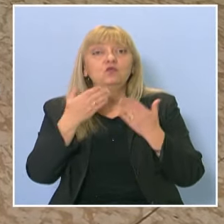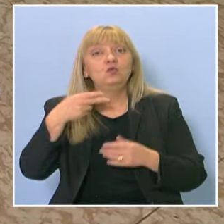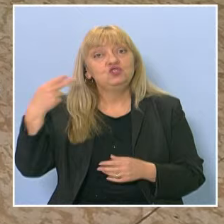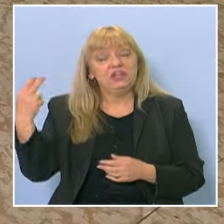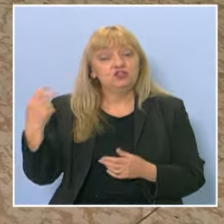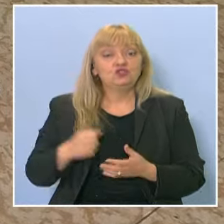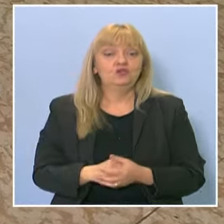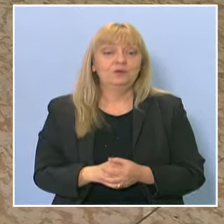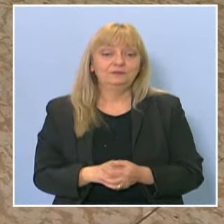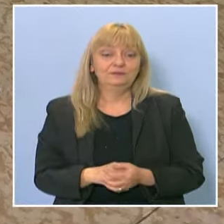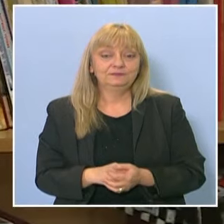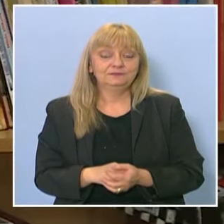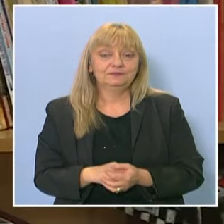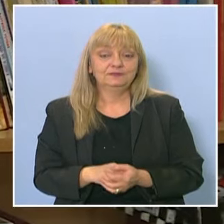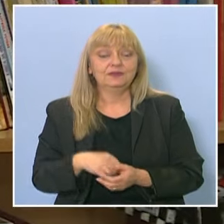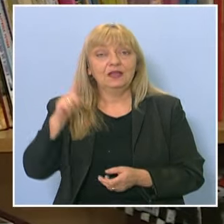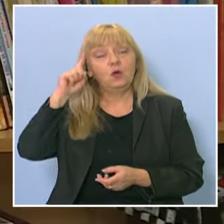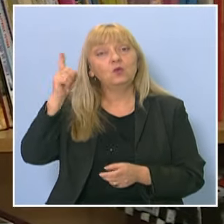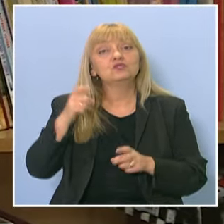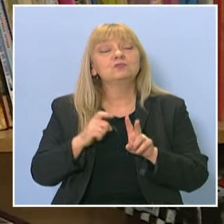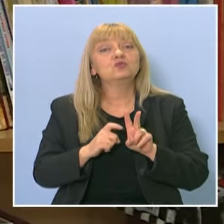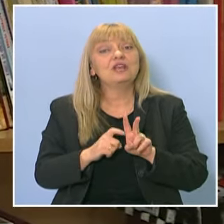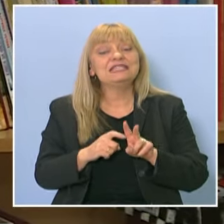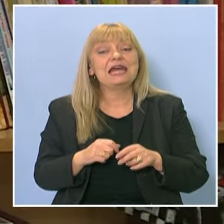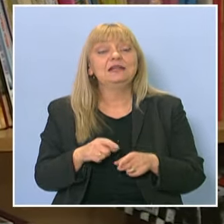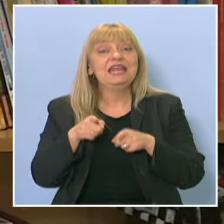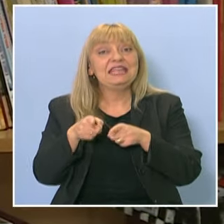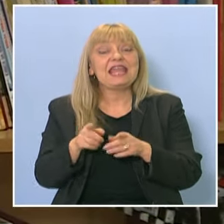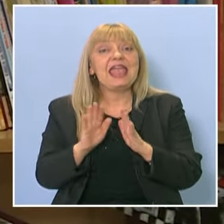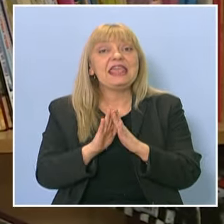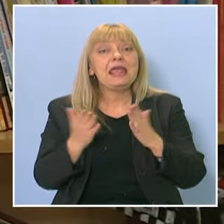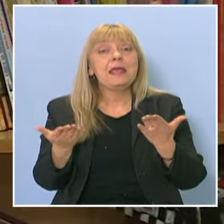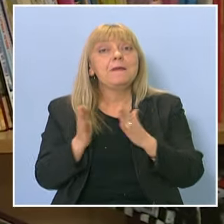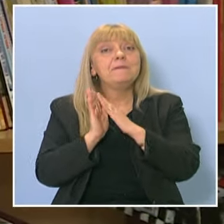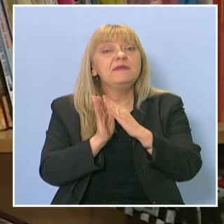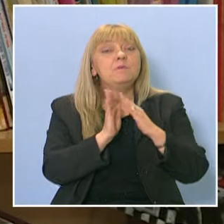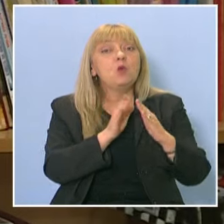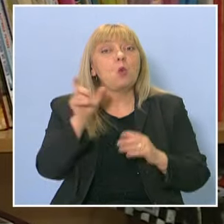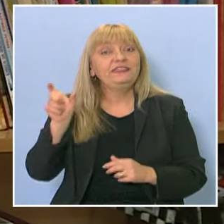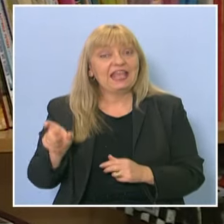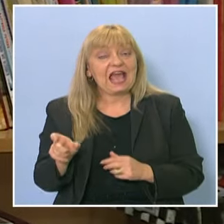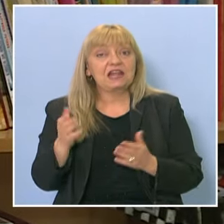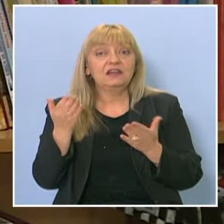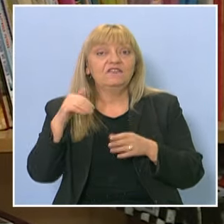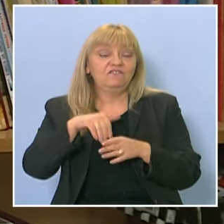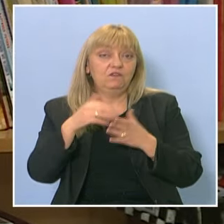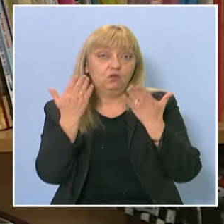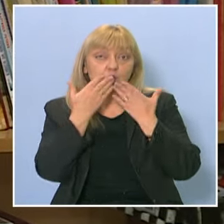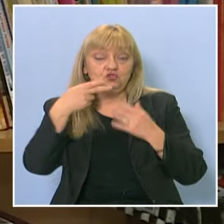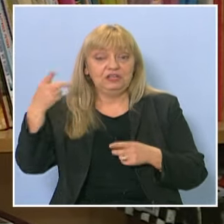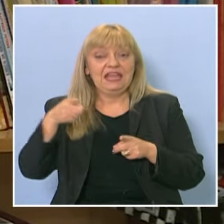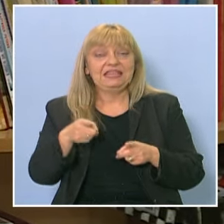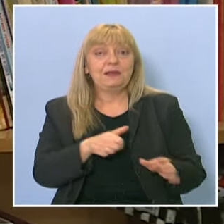Здравейте! Госпожа Царибродска също е и библиотекар в училището. Тя беше отличена на